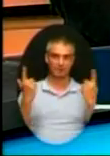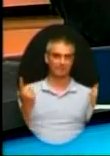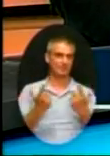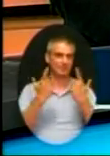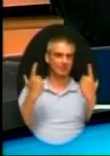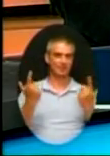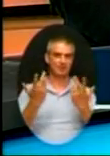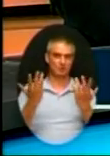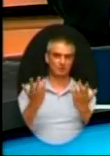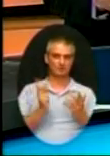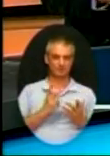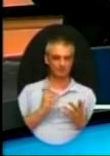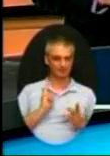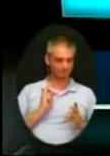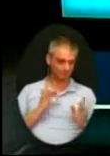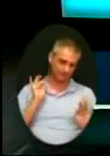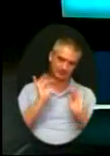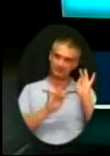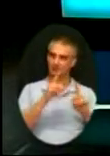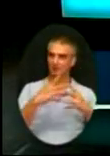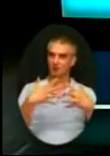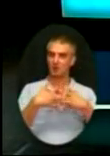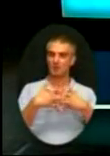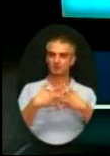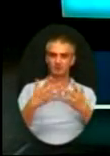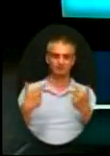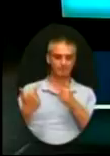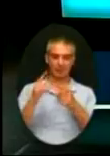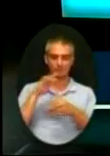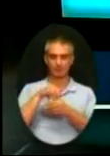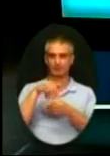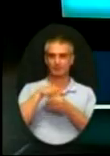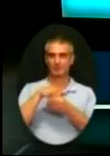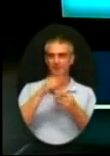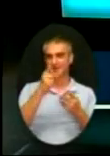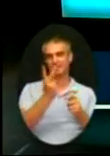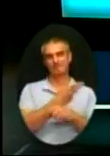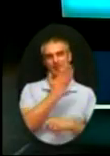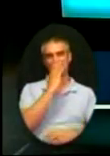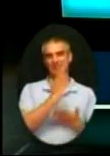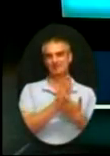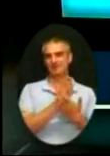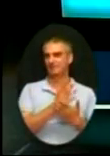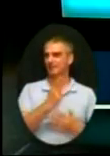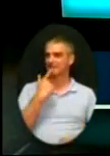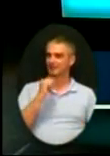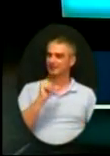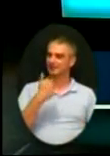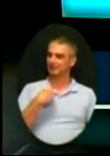תחגגו ותיכנסו בקואליציה וזה, אתם מלחמות פנימיות שלכם. קודם